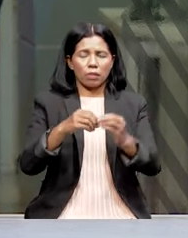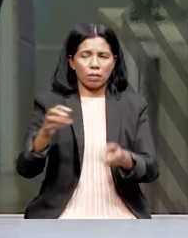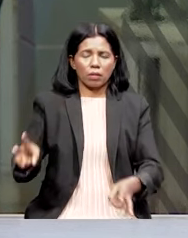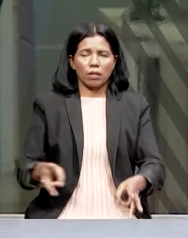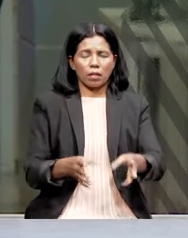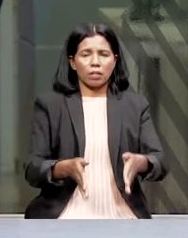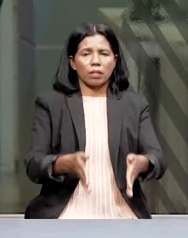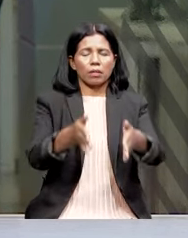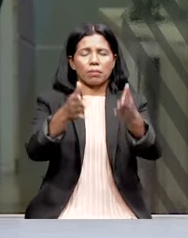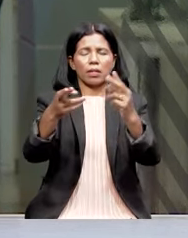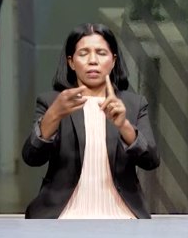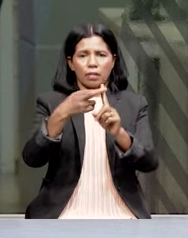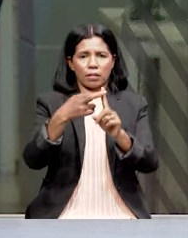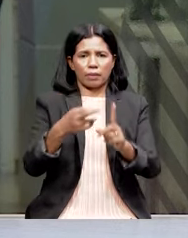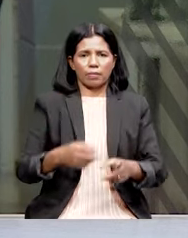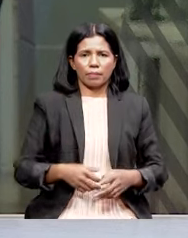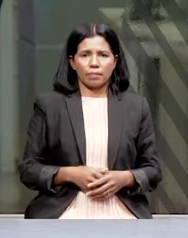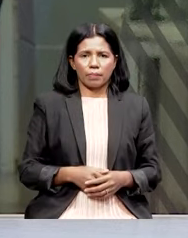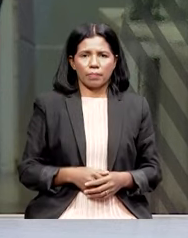também ratelar.